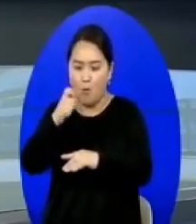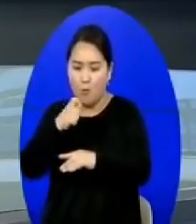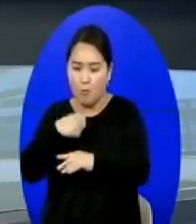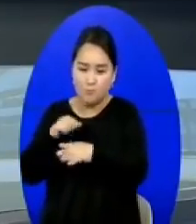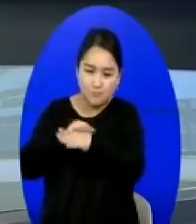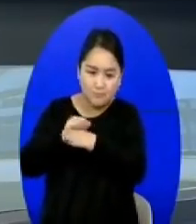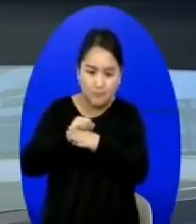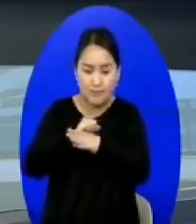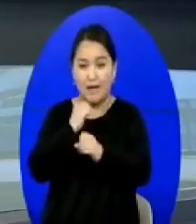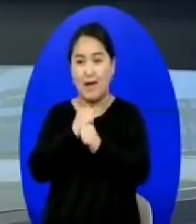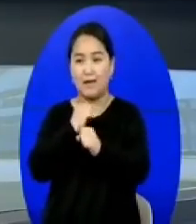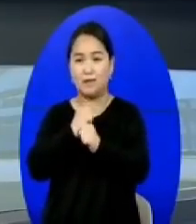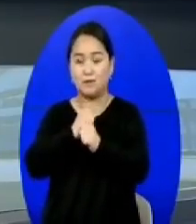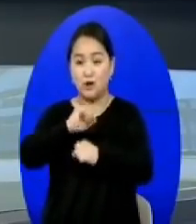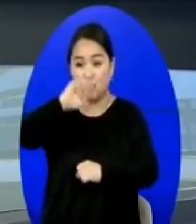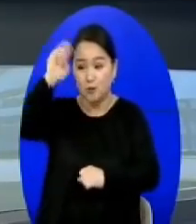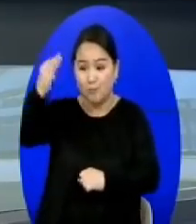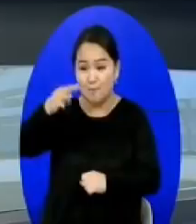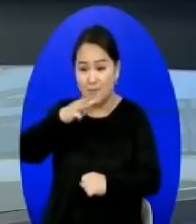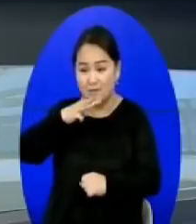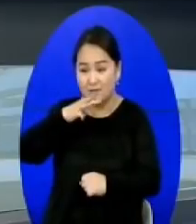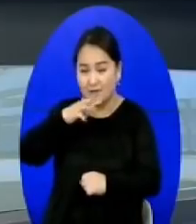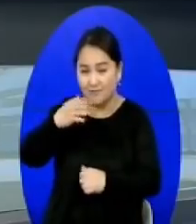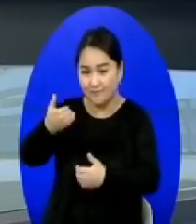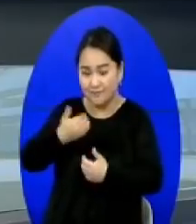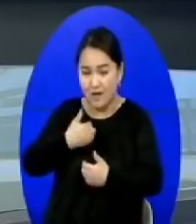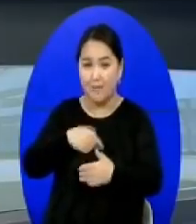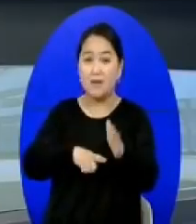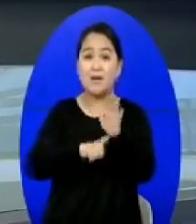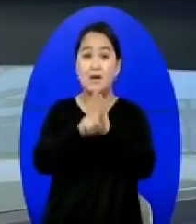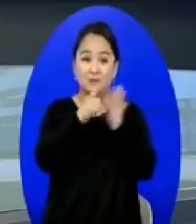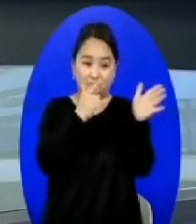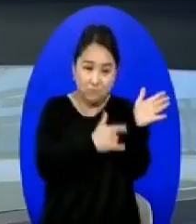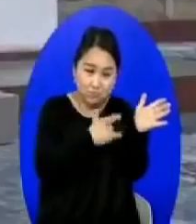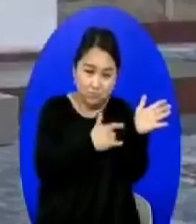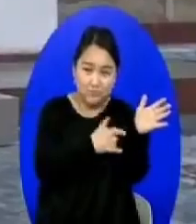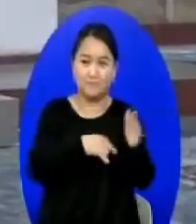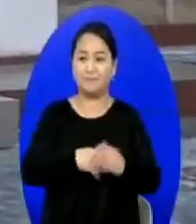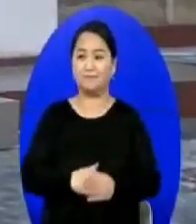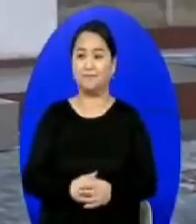харуулжээ. Тодруулах ихэр гарсан манай сурвалжлах хэсэг эхлээд төмөр замаар оржээ.